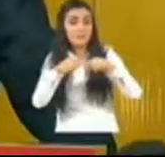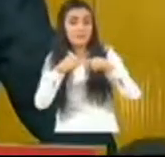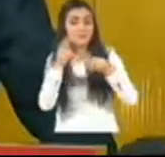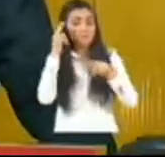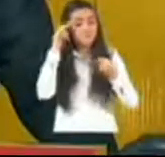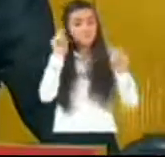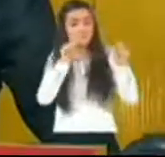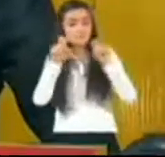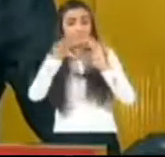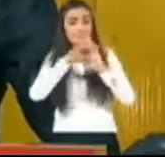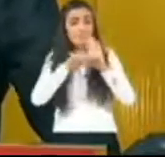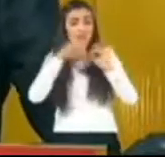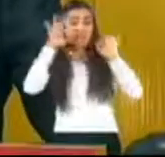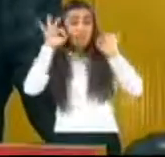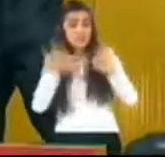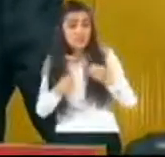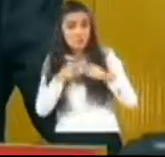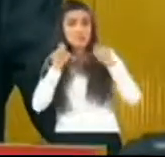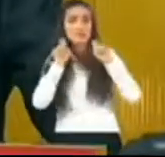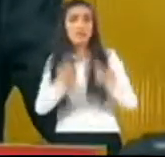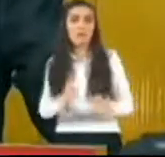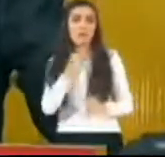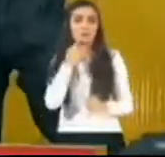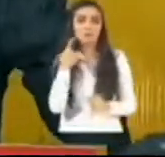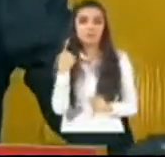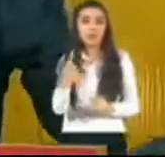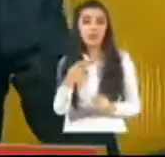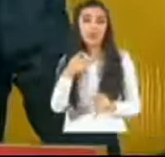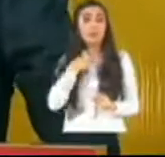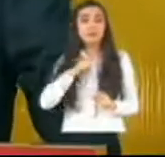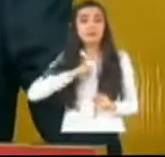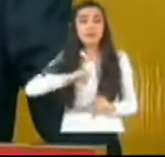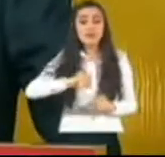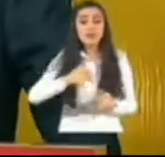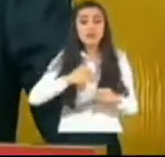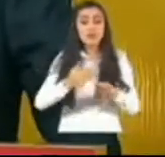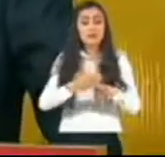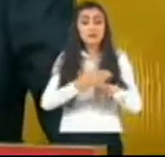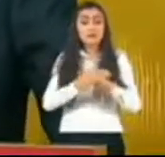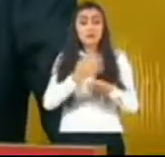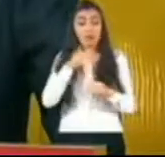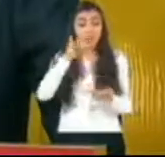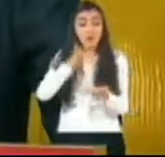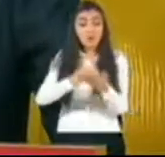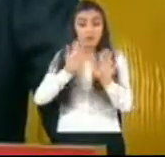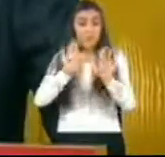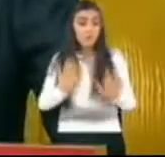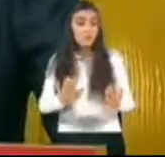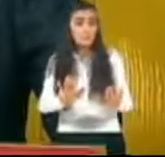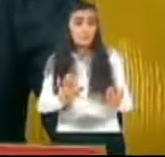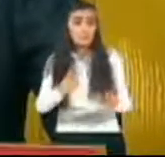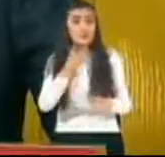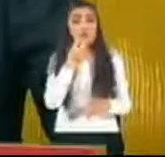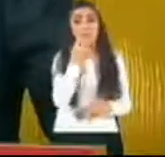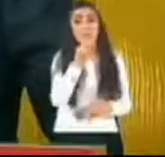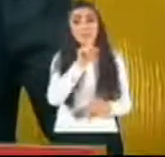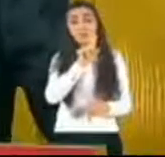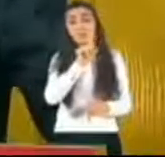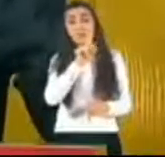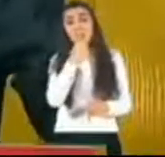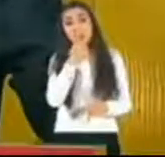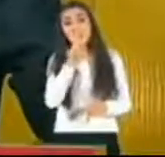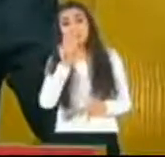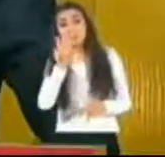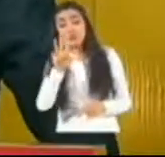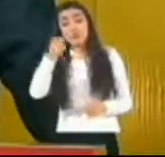dizayn ve planlamasını şimdiden yapmalıdır. Bizim yakın geçmişte ortaya koyduğumuz 2023 lider